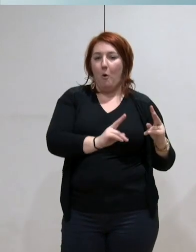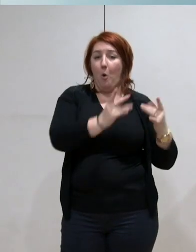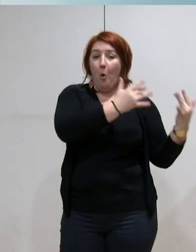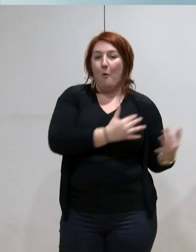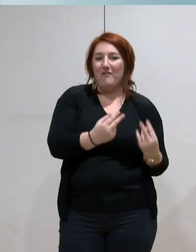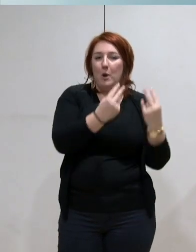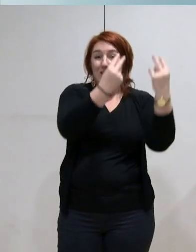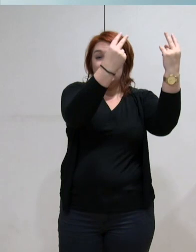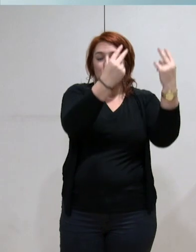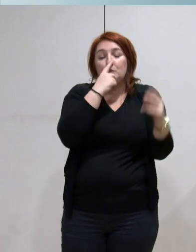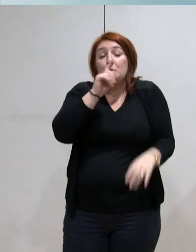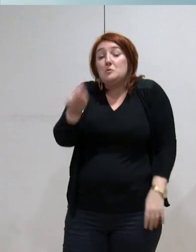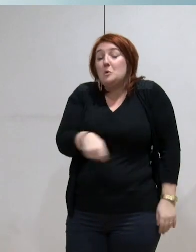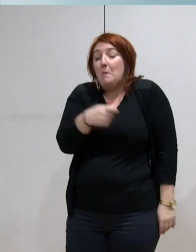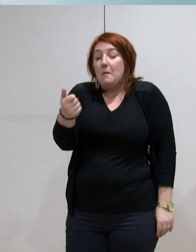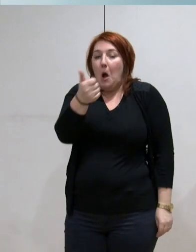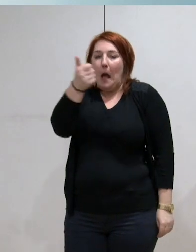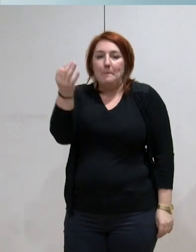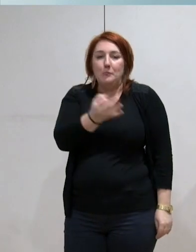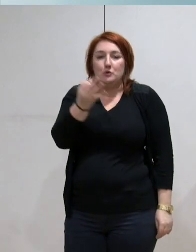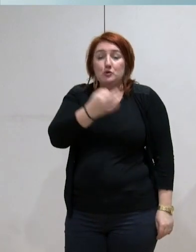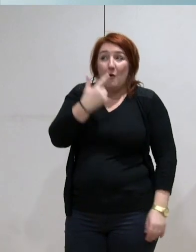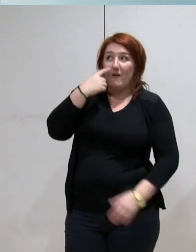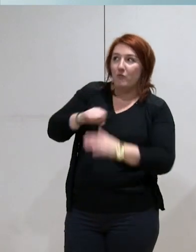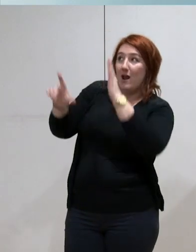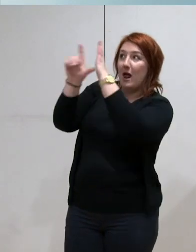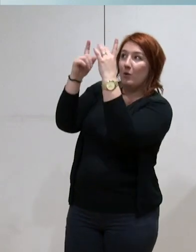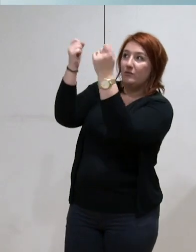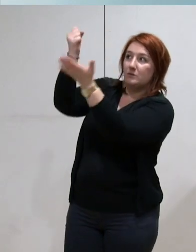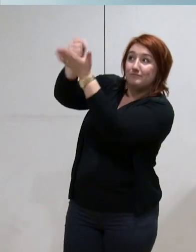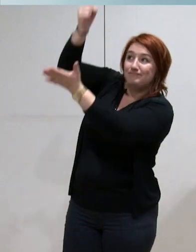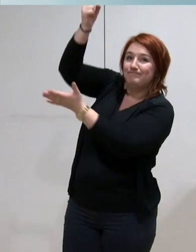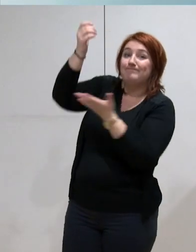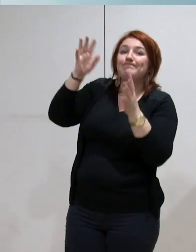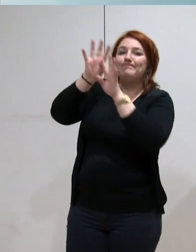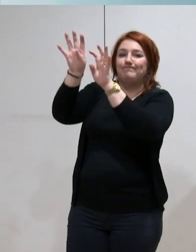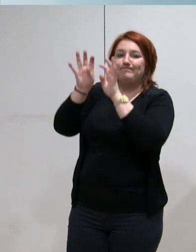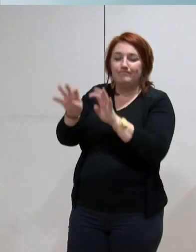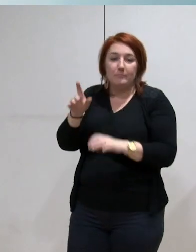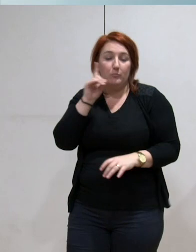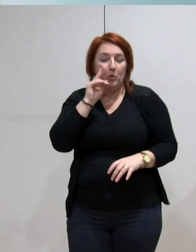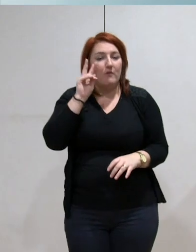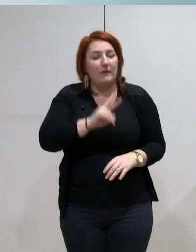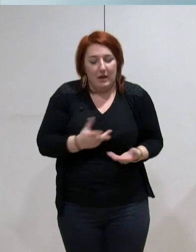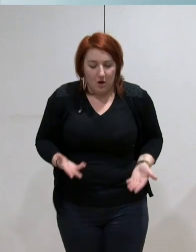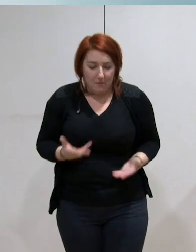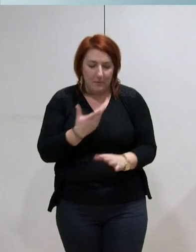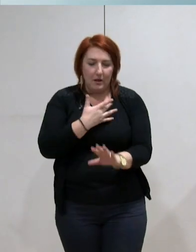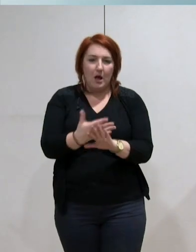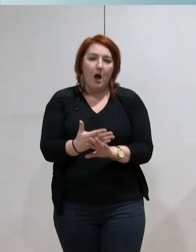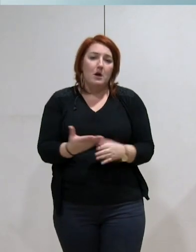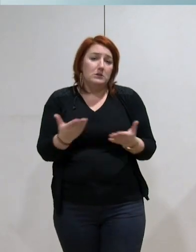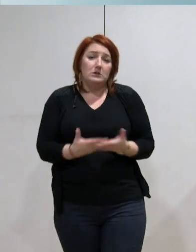elle serait de 1 %. il faudra que la loi finance nous le confirme parce que nous vivons quand même dans un contexte de déflation